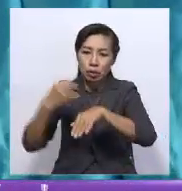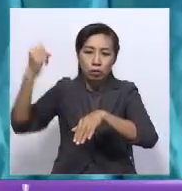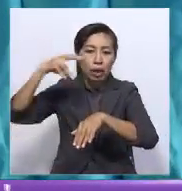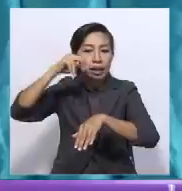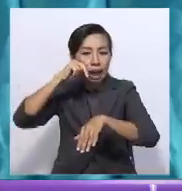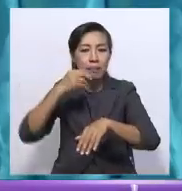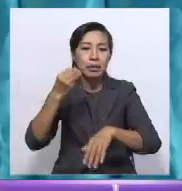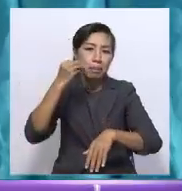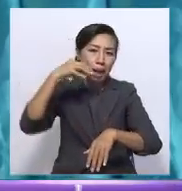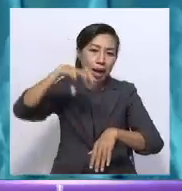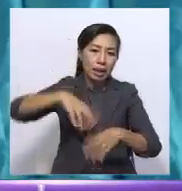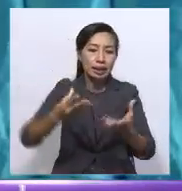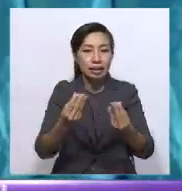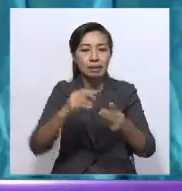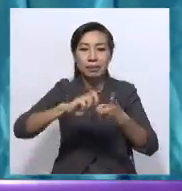ค่ะ